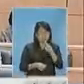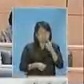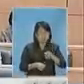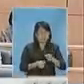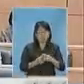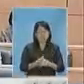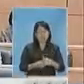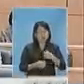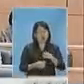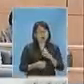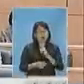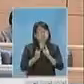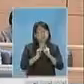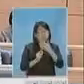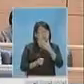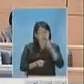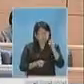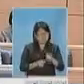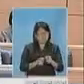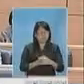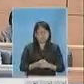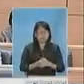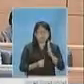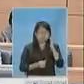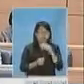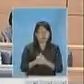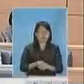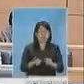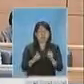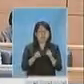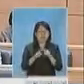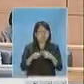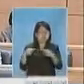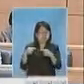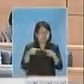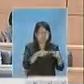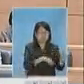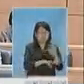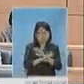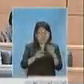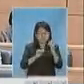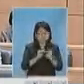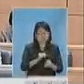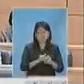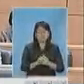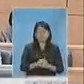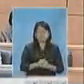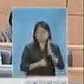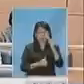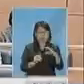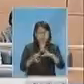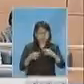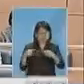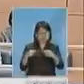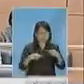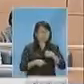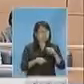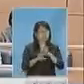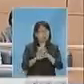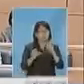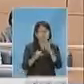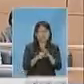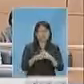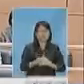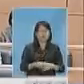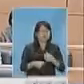ต้องพูดความจริงครับท่านประธานเพื่อให้มันสิ้นกระแสความแล้วหลังจากนี้ก็ไม่ต่อความยาวสาวความยืดไม่เอา